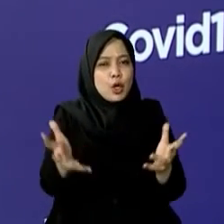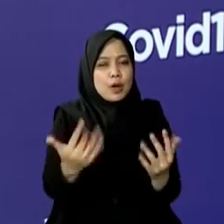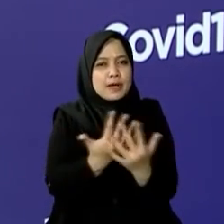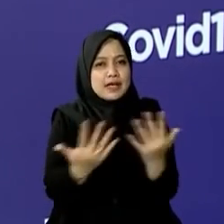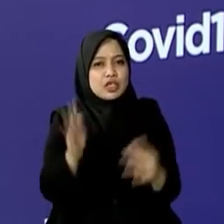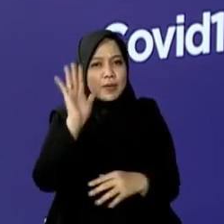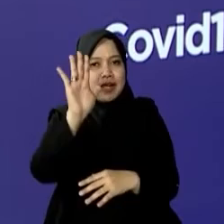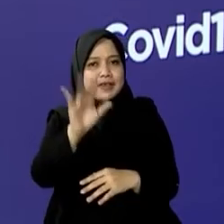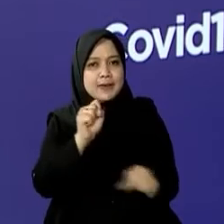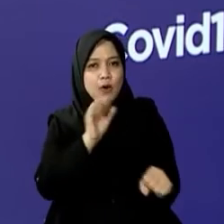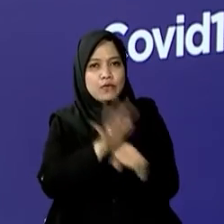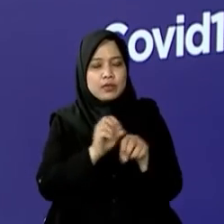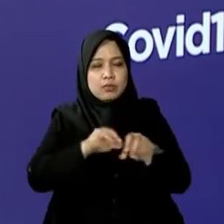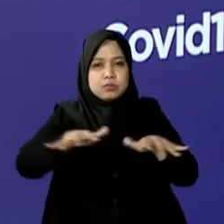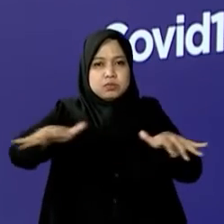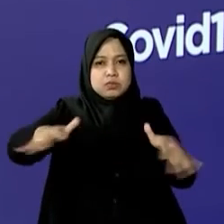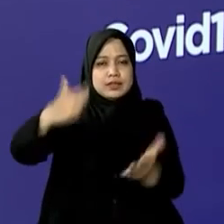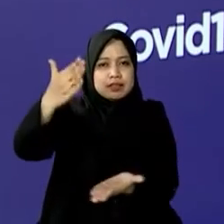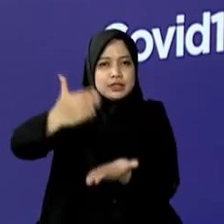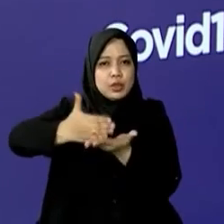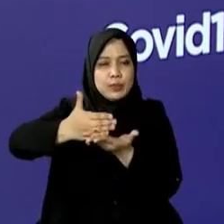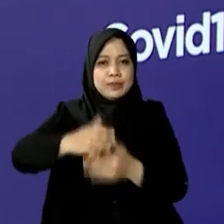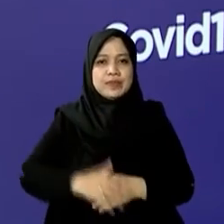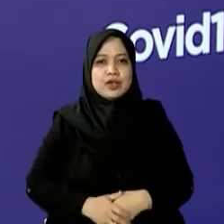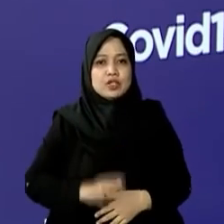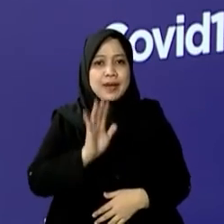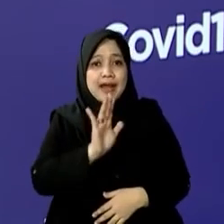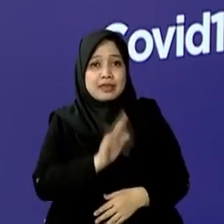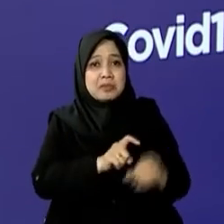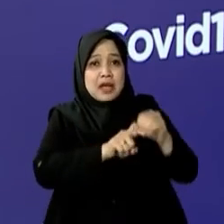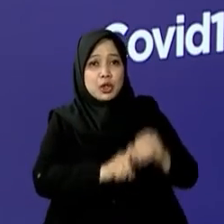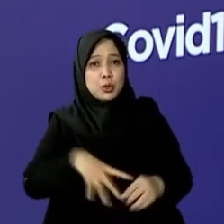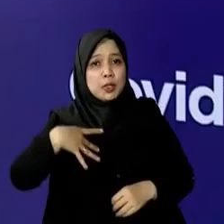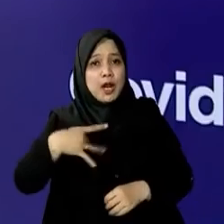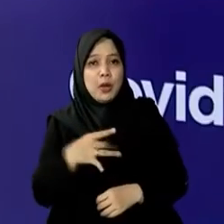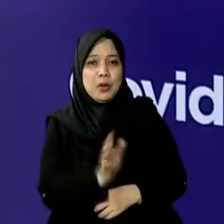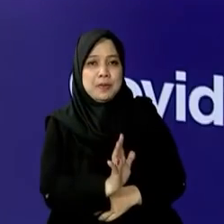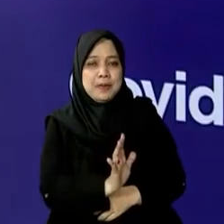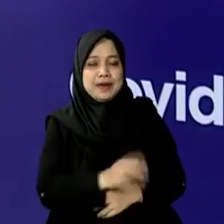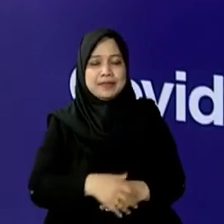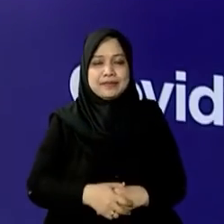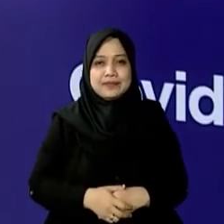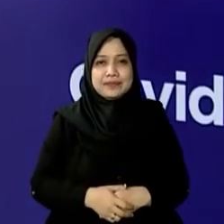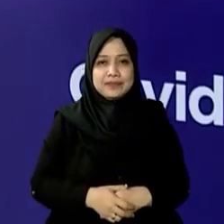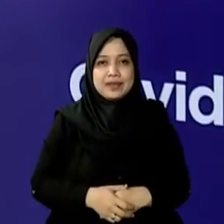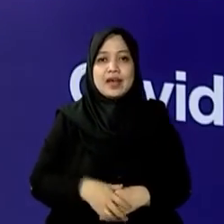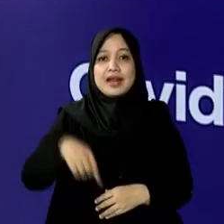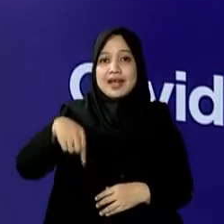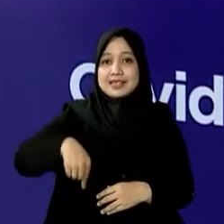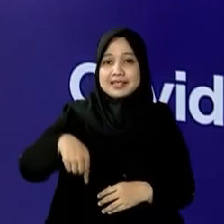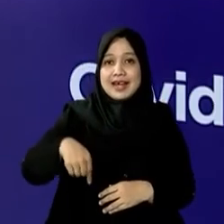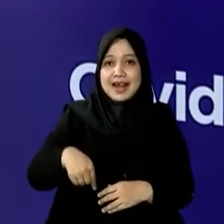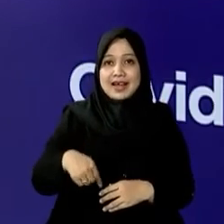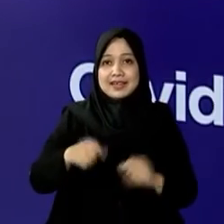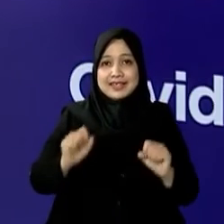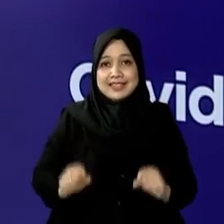menekan angka penyebaran coffe 19 ini agar tidak hanya bergantung pada relawan saja Oke kita sekarang di sini